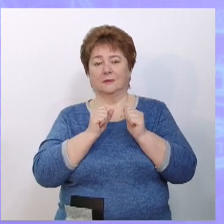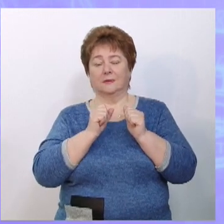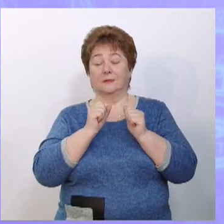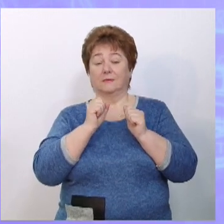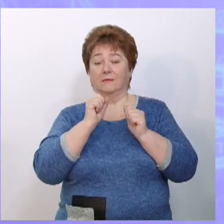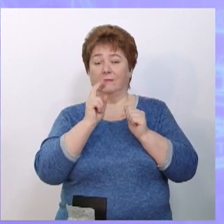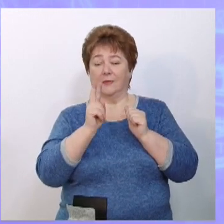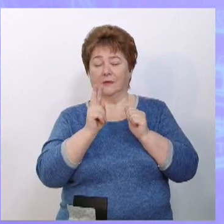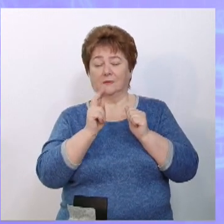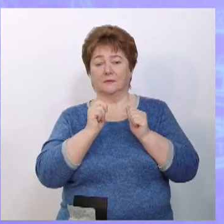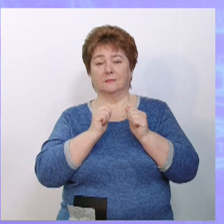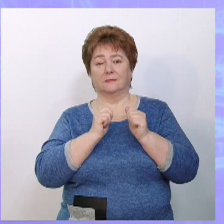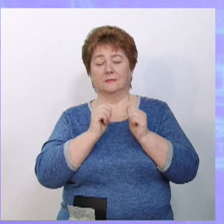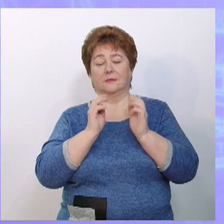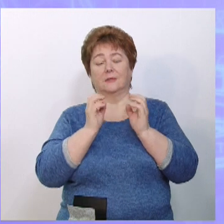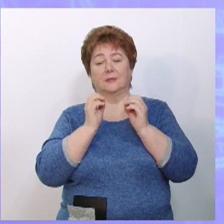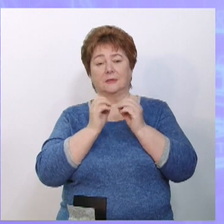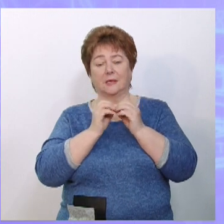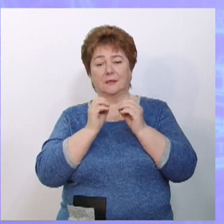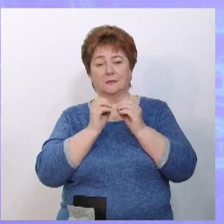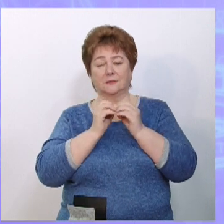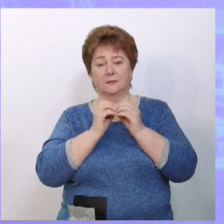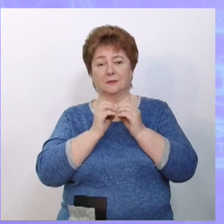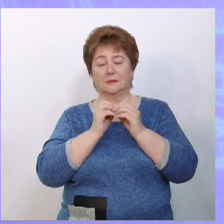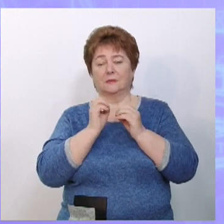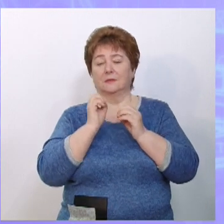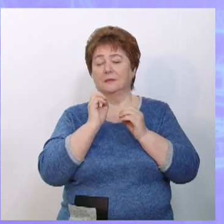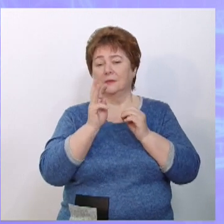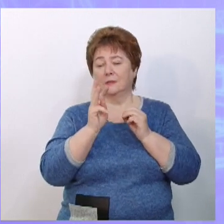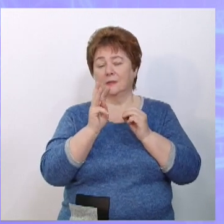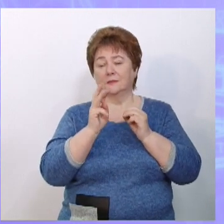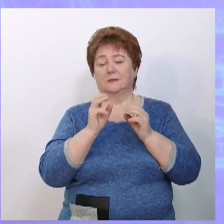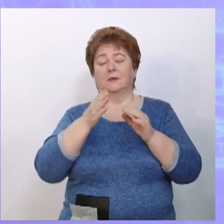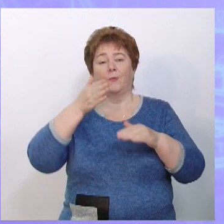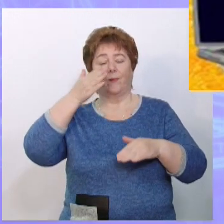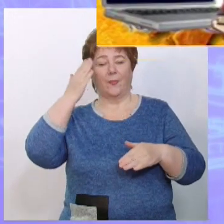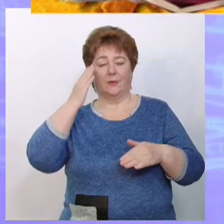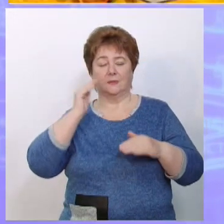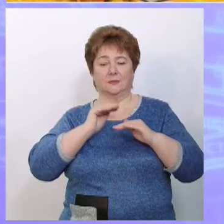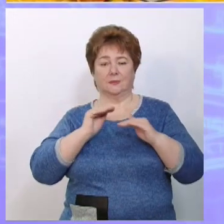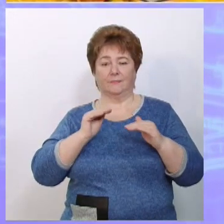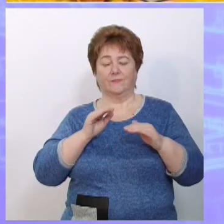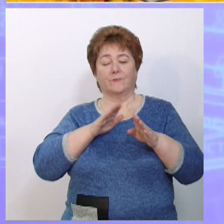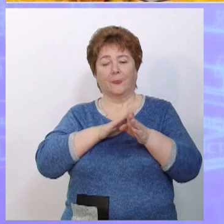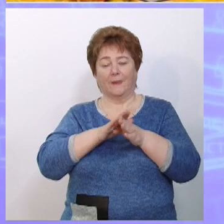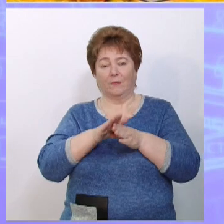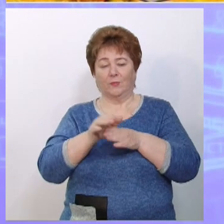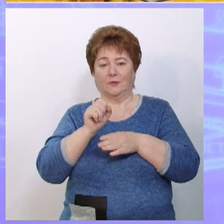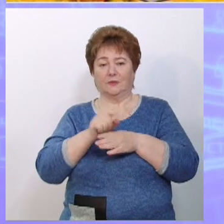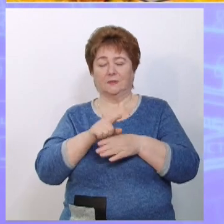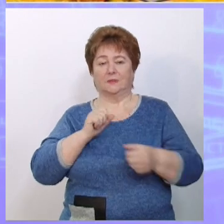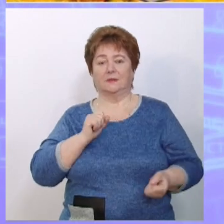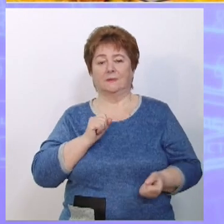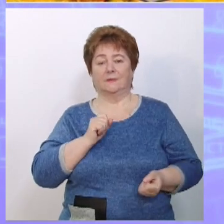11, 12, 10, 13. Молодцы! Справились с